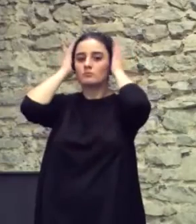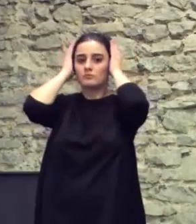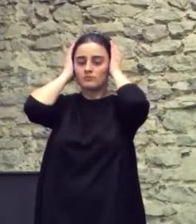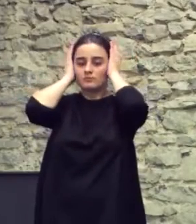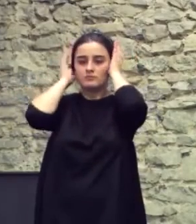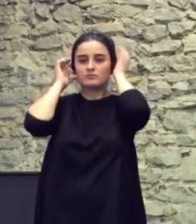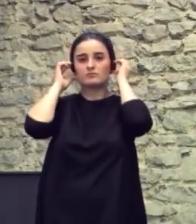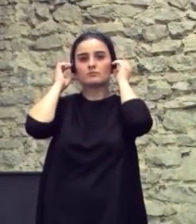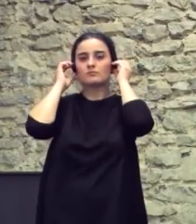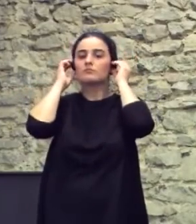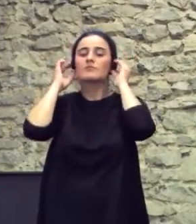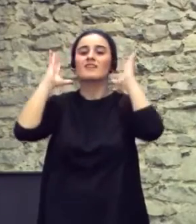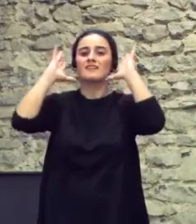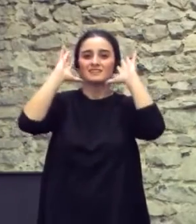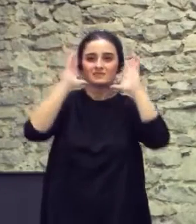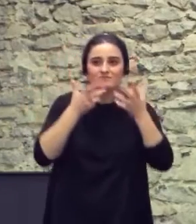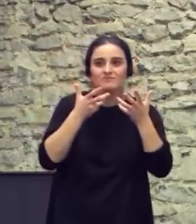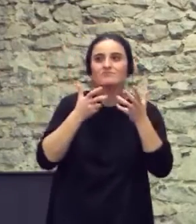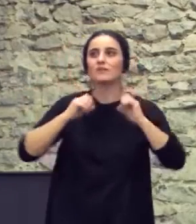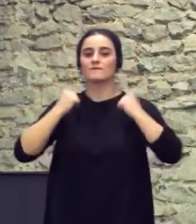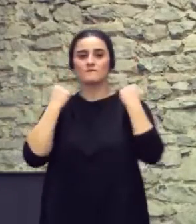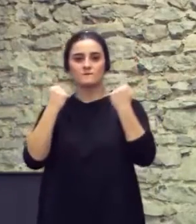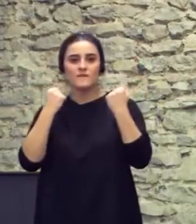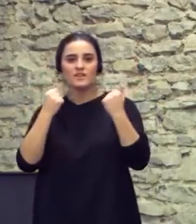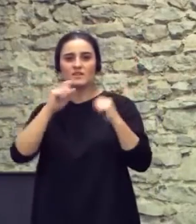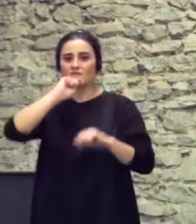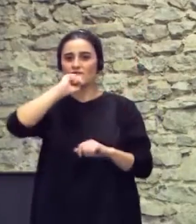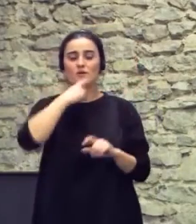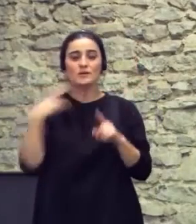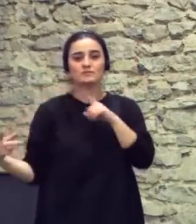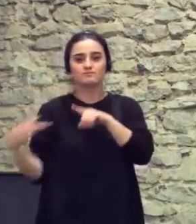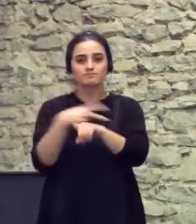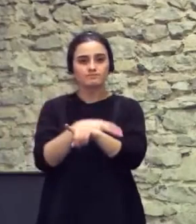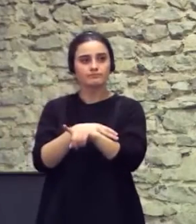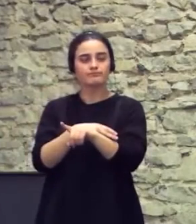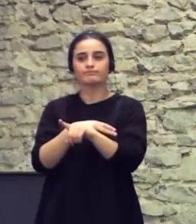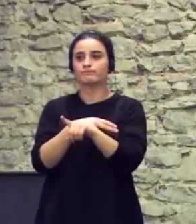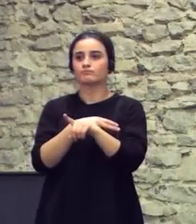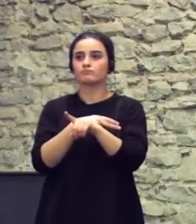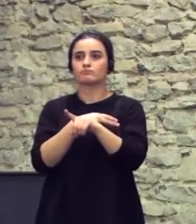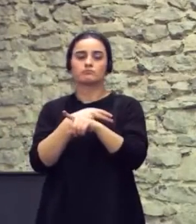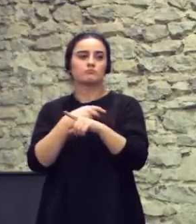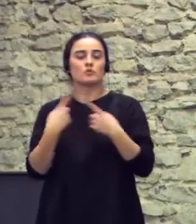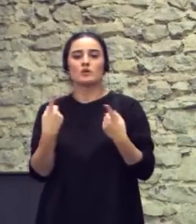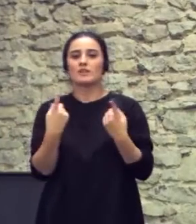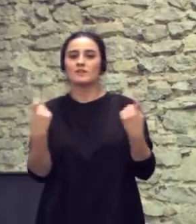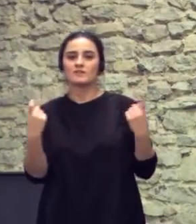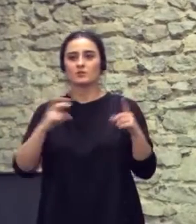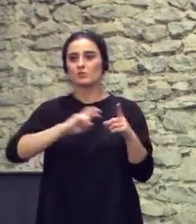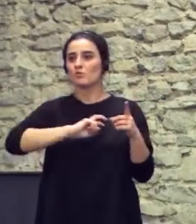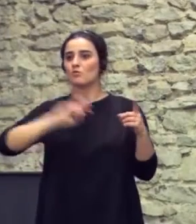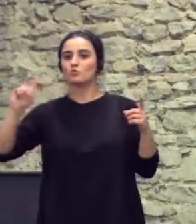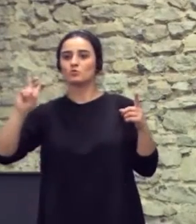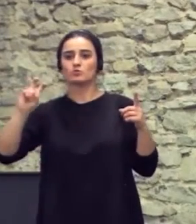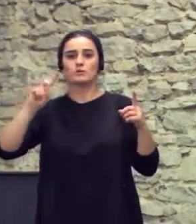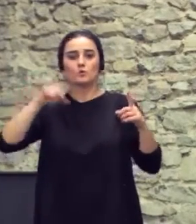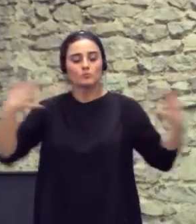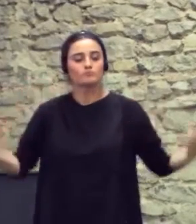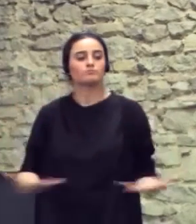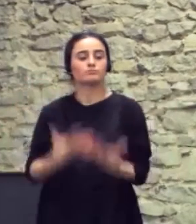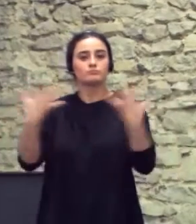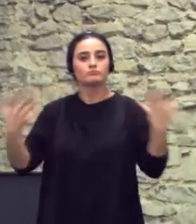Agresibitatea, indarkeria, fobria, prebenitzeko, beste erlazionatzeko ereduak bultzatu eta indartu